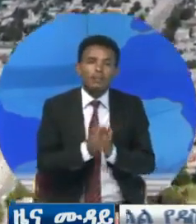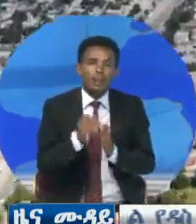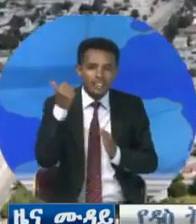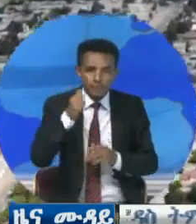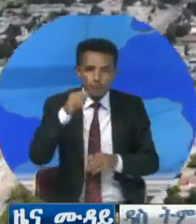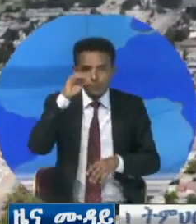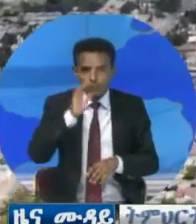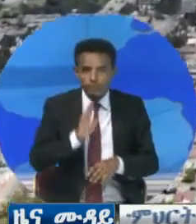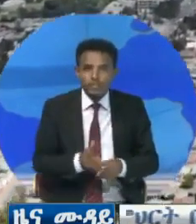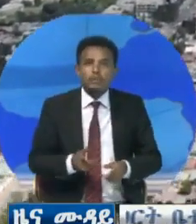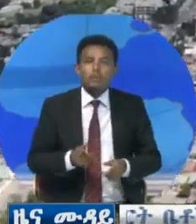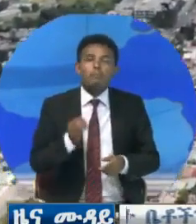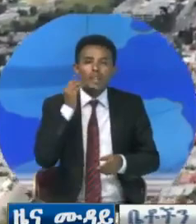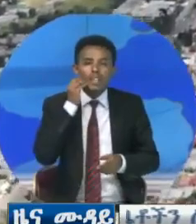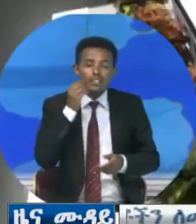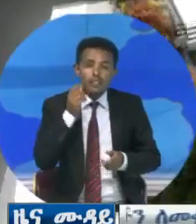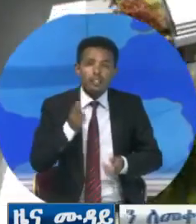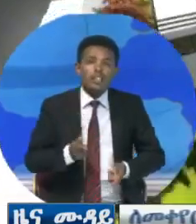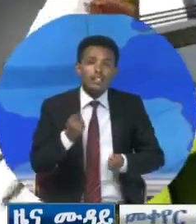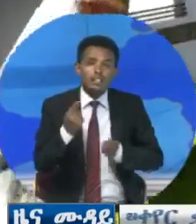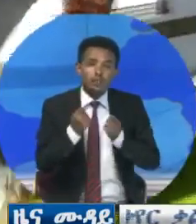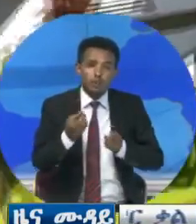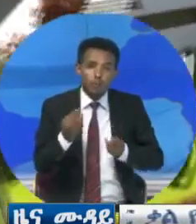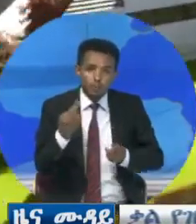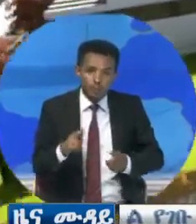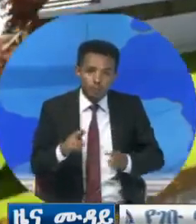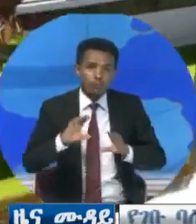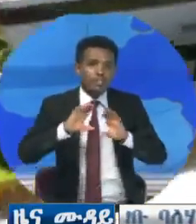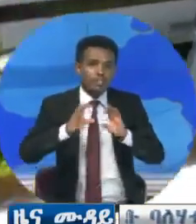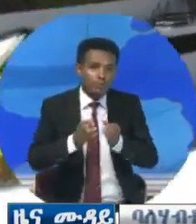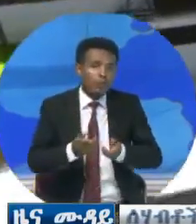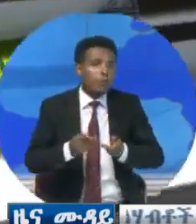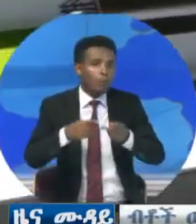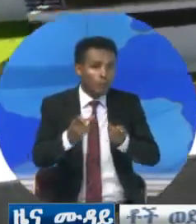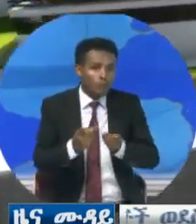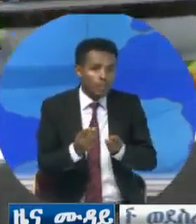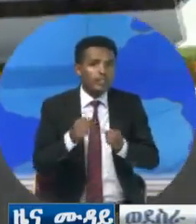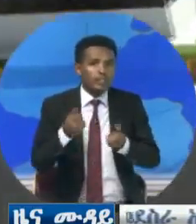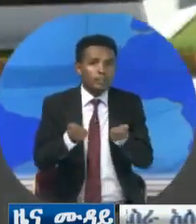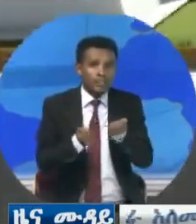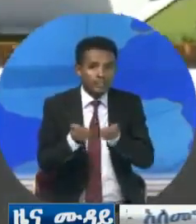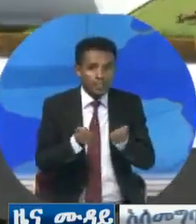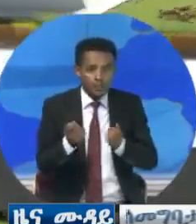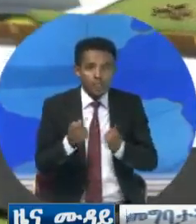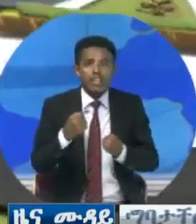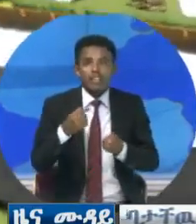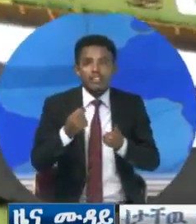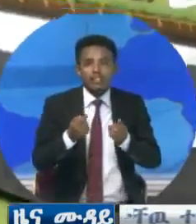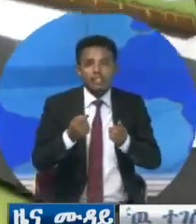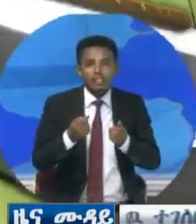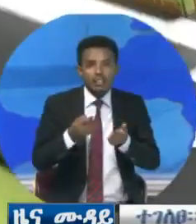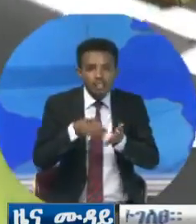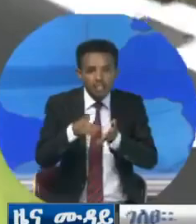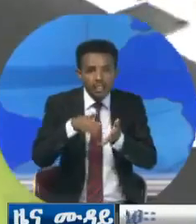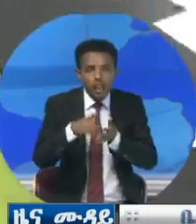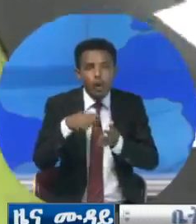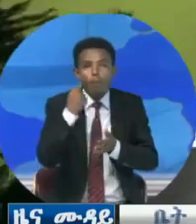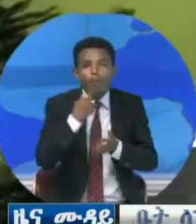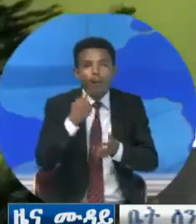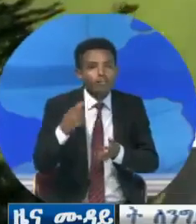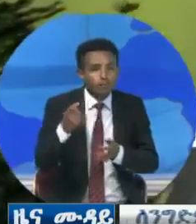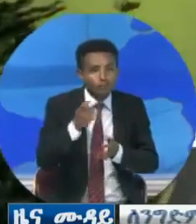ማንኛውም ሰው ቤት ለንግድም ሆነ ለመኖሪያ ክፍል፣ ቦታ፣ ተሽከርካሪ የሚያከራይ ከሆነ የተከራዩ ማንነት በዝርዝር በጽሁፍ